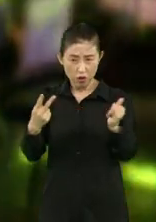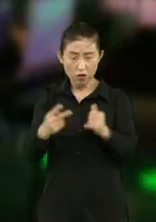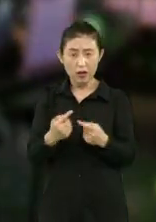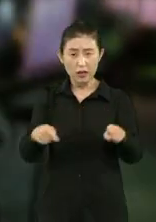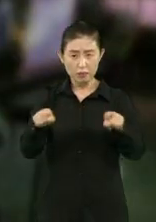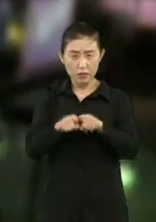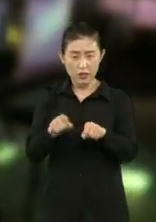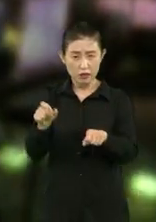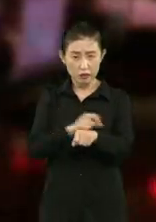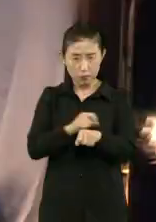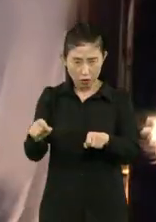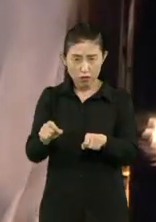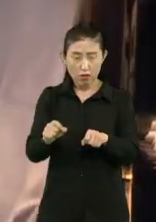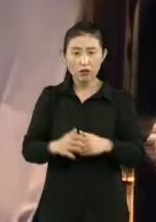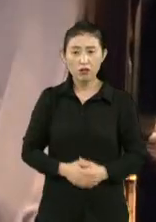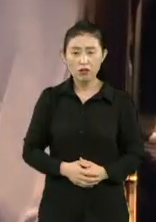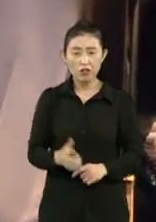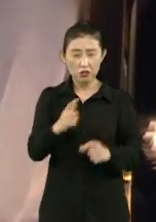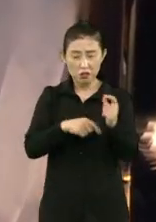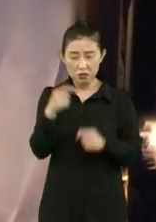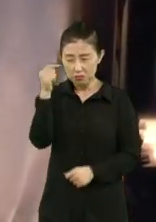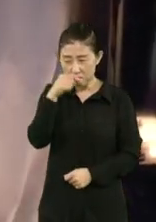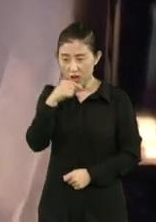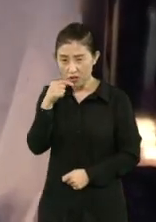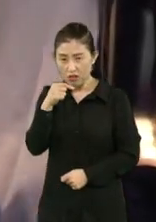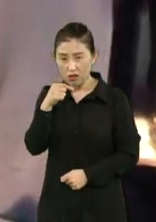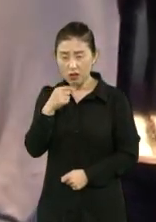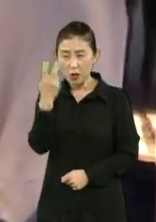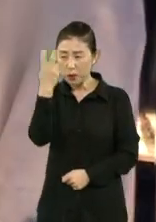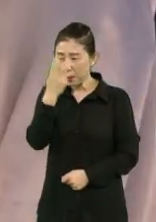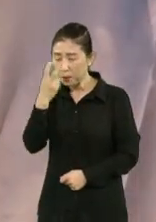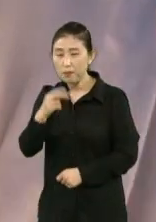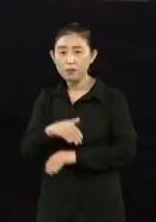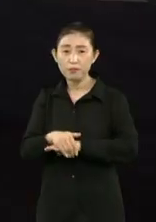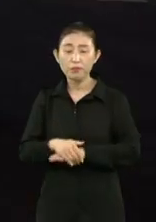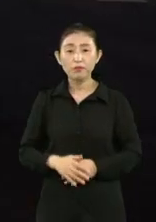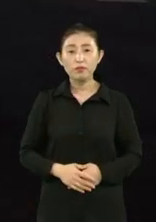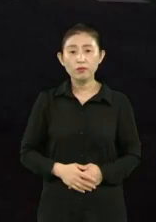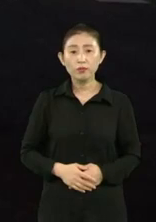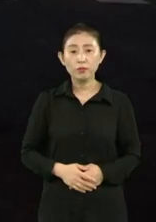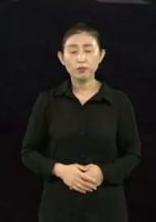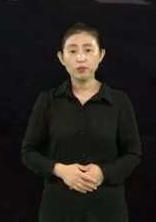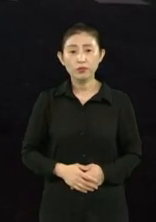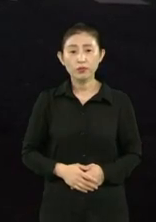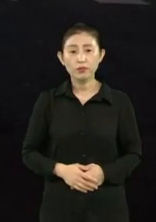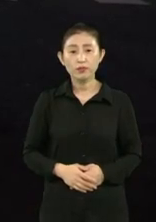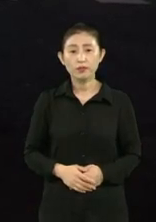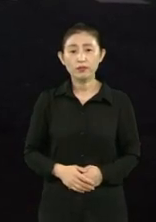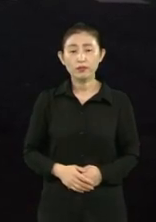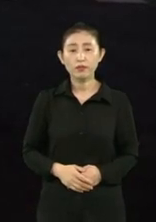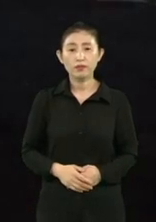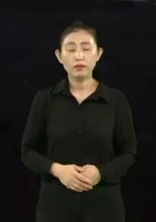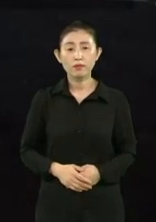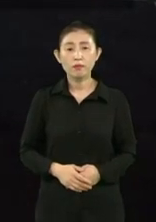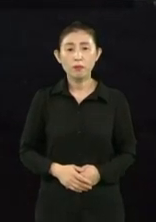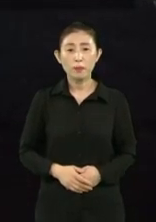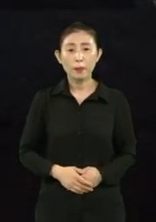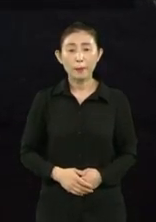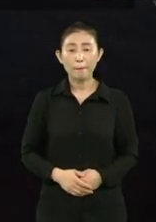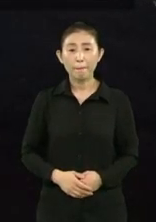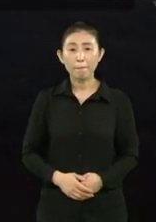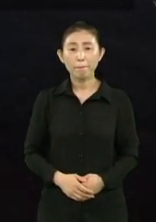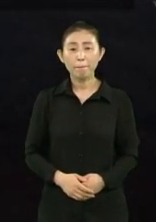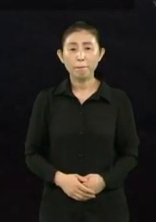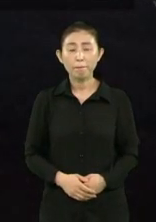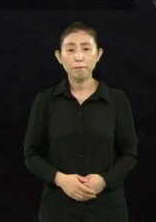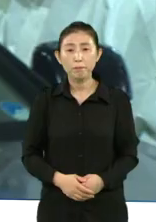합동 점검반을 구성해 더욱 엄격하게 점검하겠다고 밝혔습니다. TJB 김성민입니다.